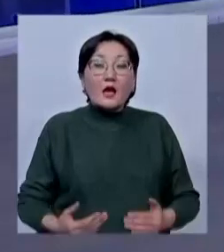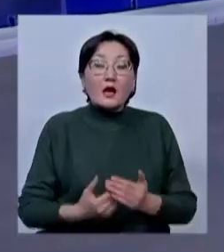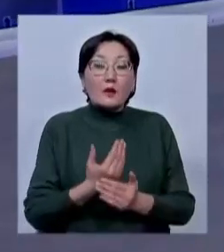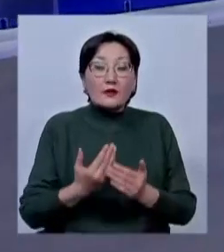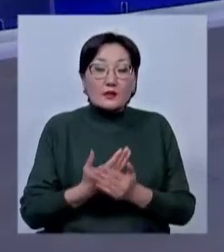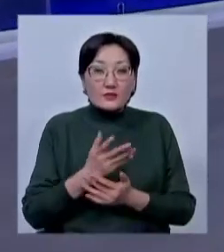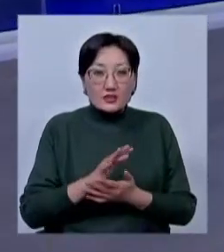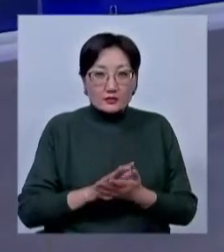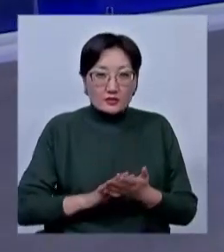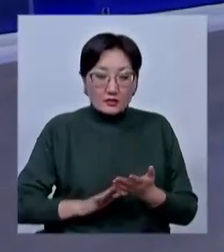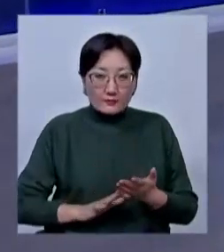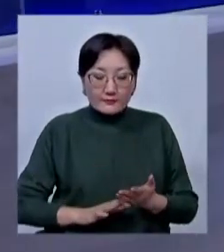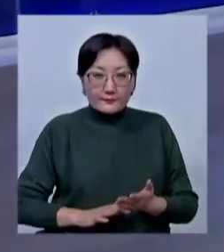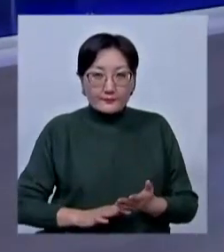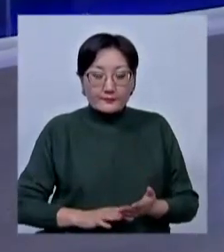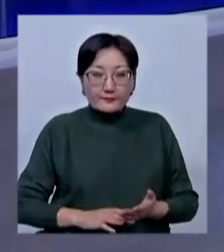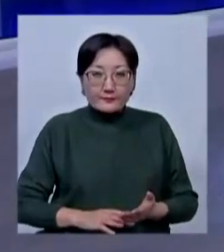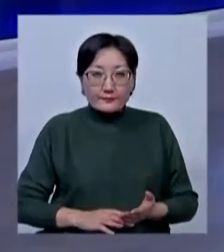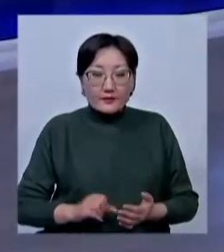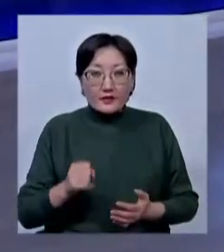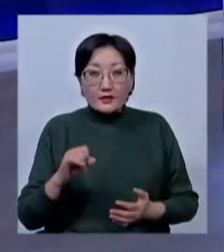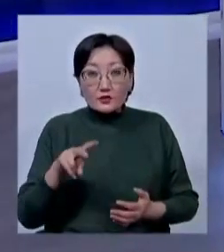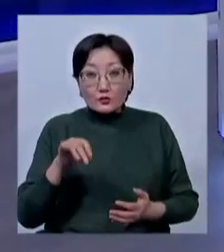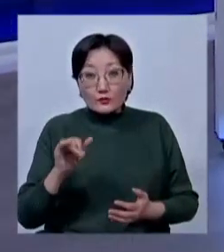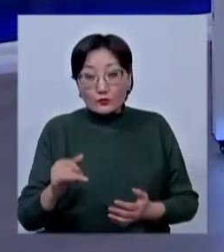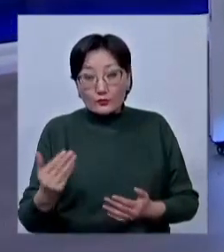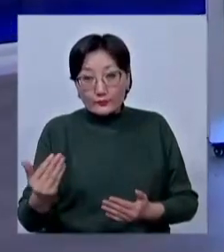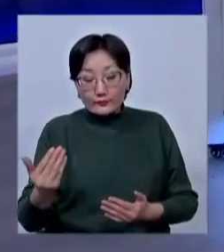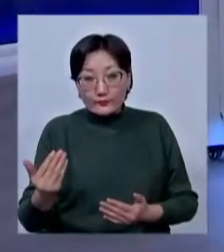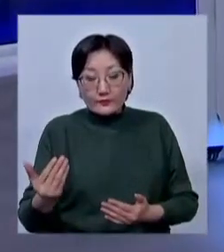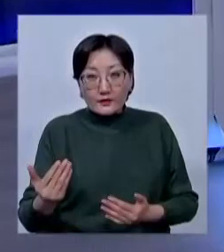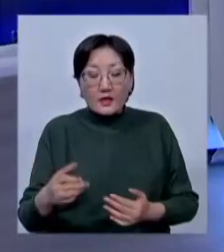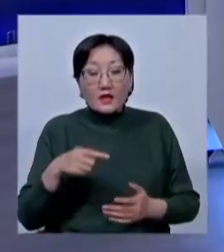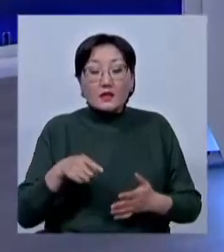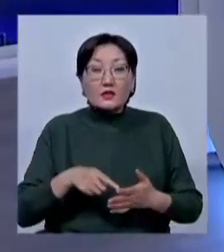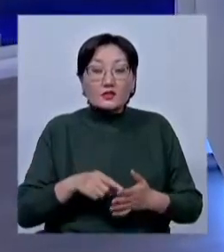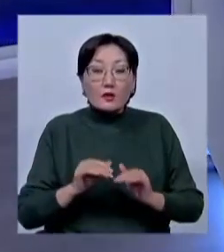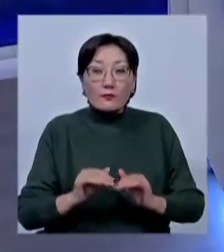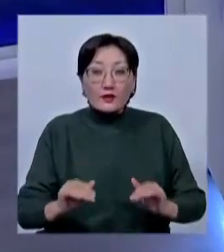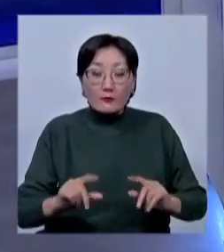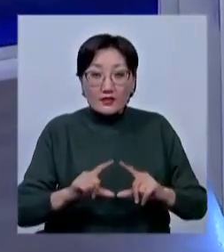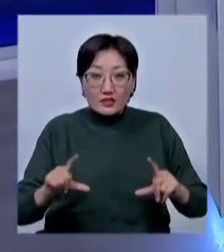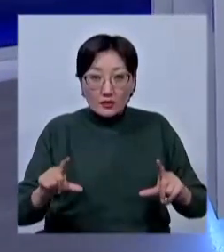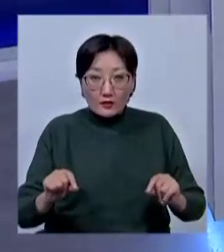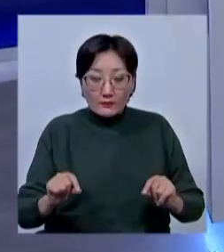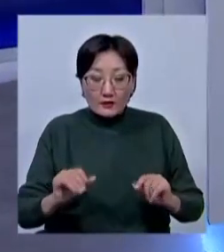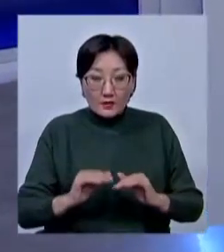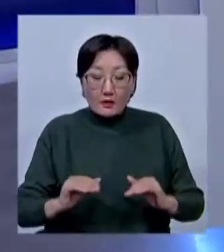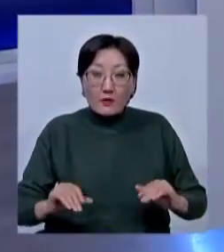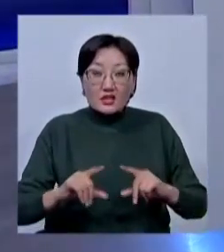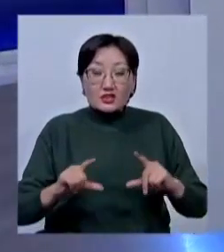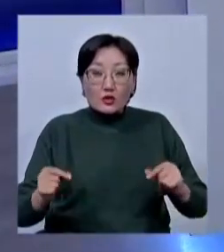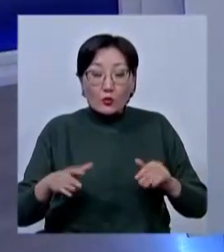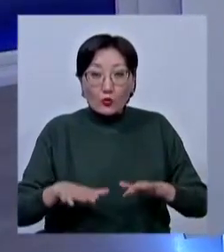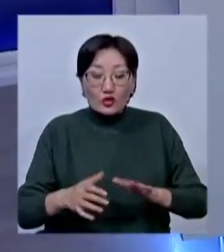Хабарымызды жалғастырамыз. Айсұлу Амангелдіқызы, қалада, балабақшаларда